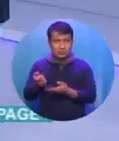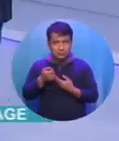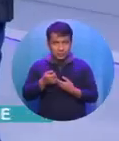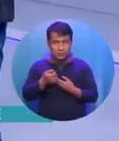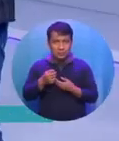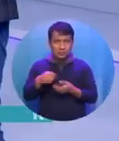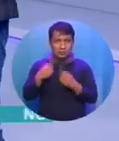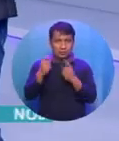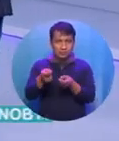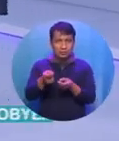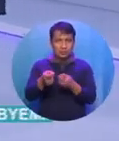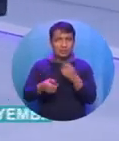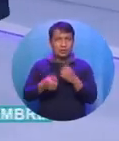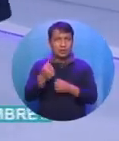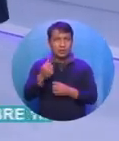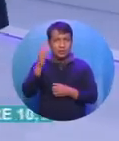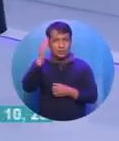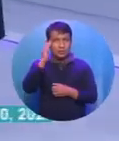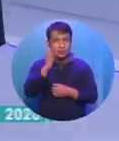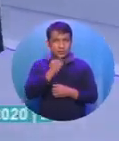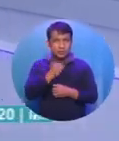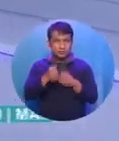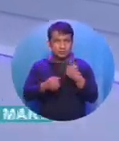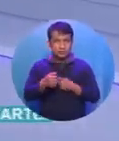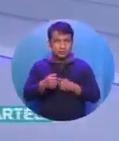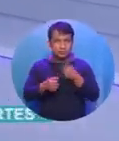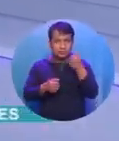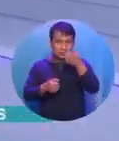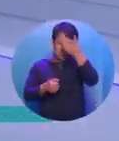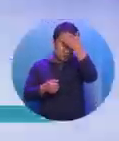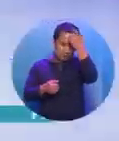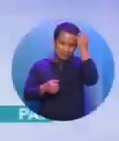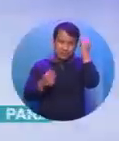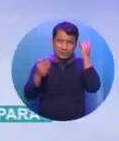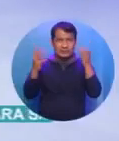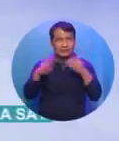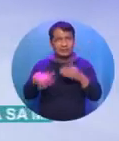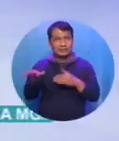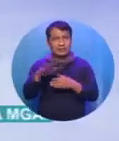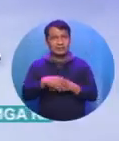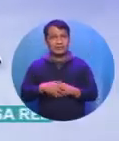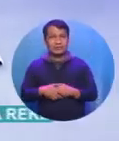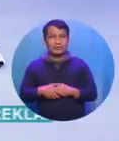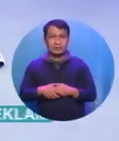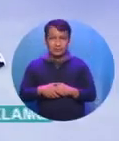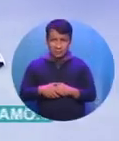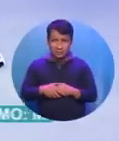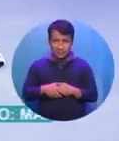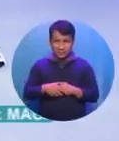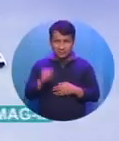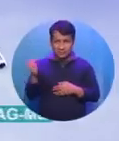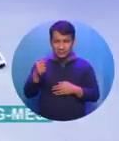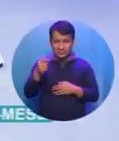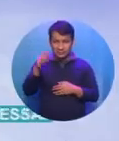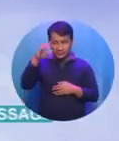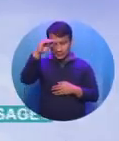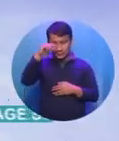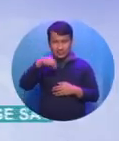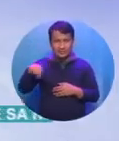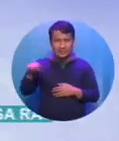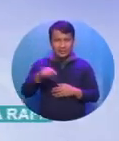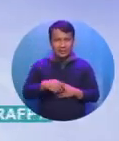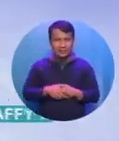premyo. Okay. Pero alamin natin kung sino nanalo. Palakpak na lang siguro sa inyo, ano? Okay. Puro mga lalaki naman kayo eh. Okay,